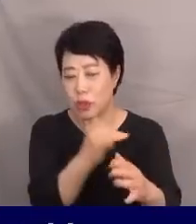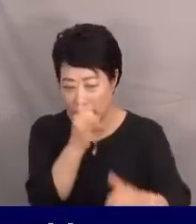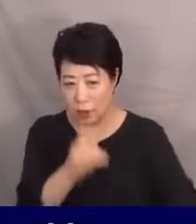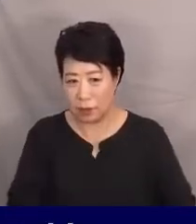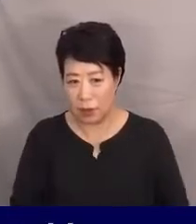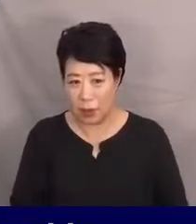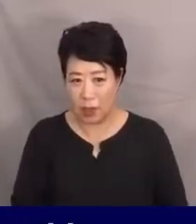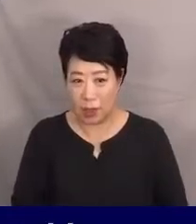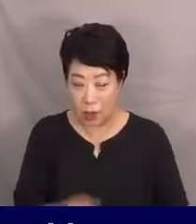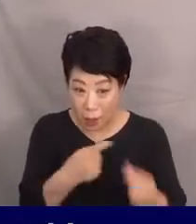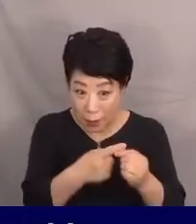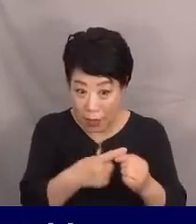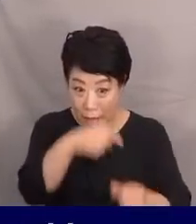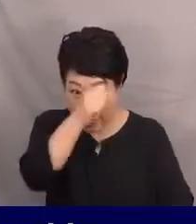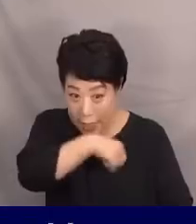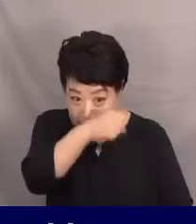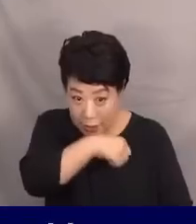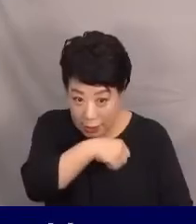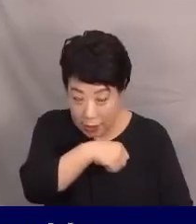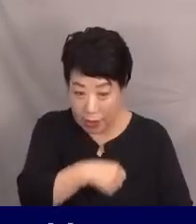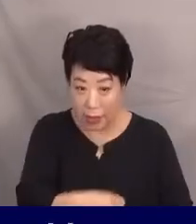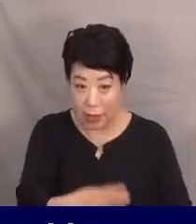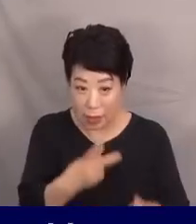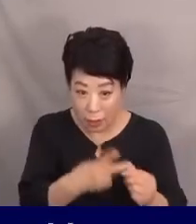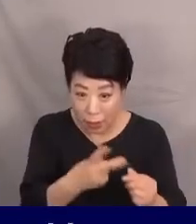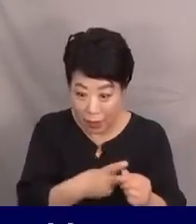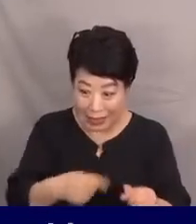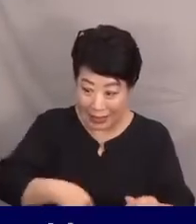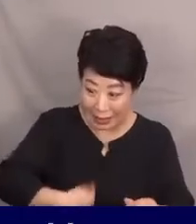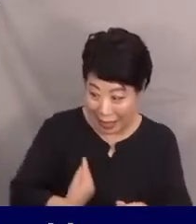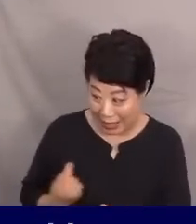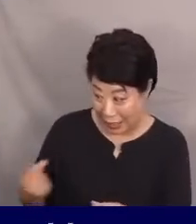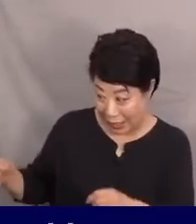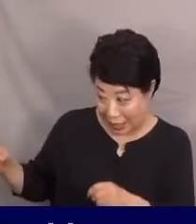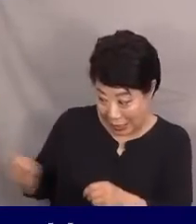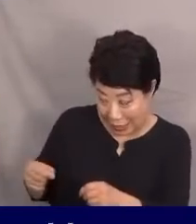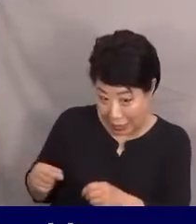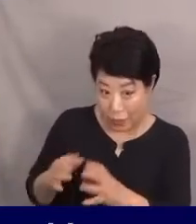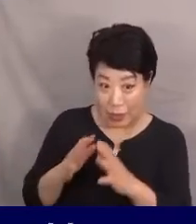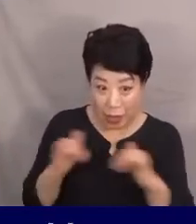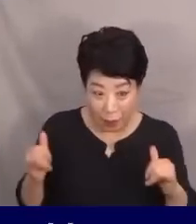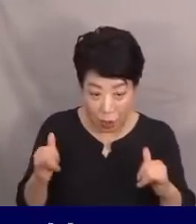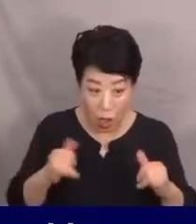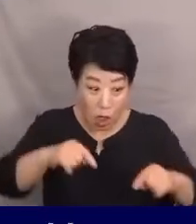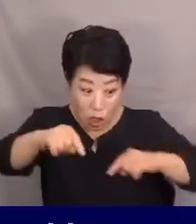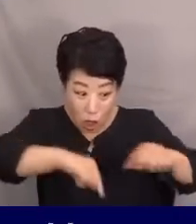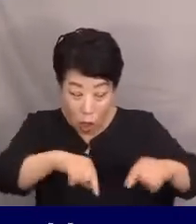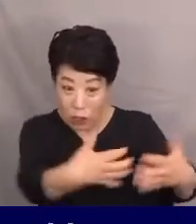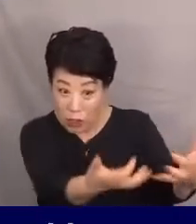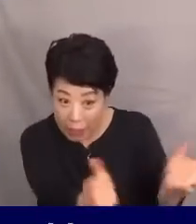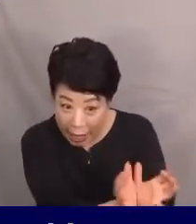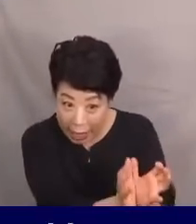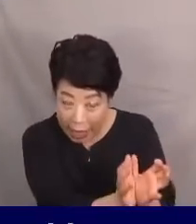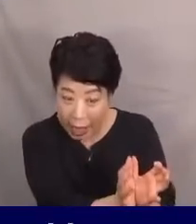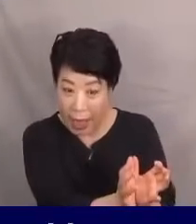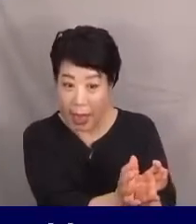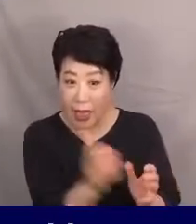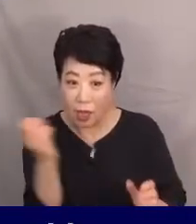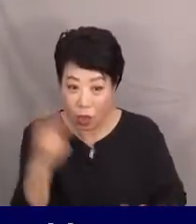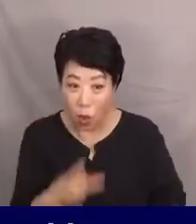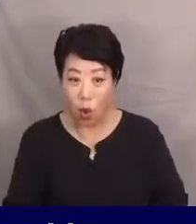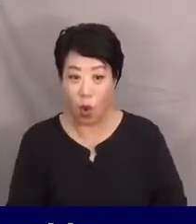예산, 두 번째 자기 측근들을 정치계와 정계 그리고 정부